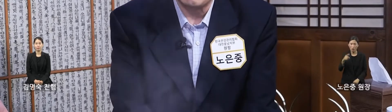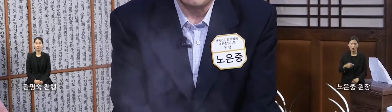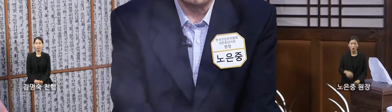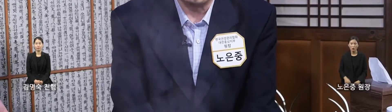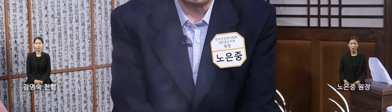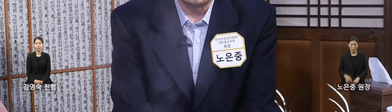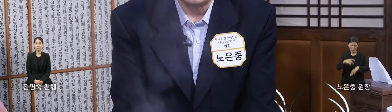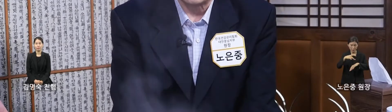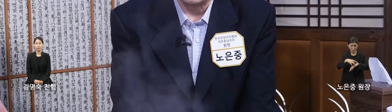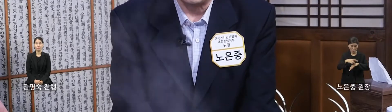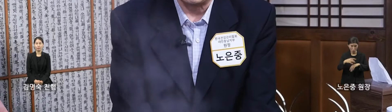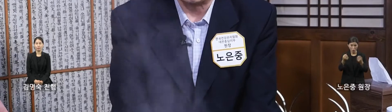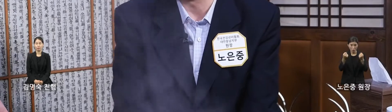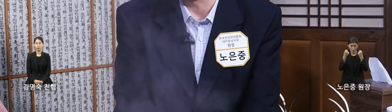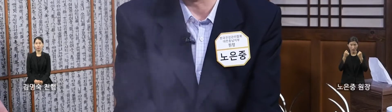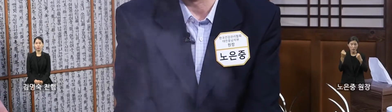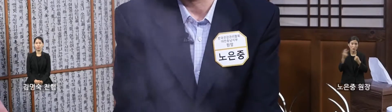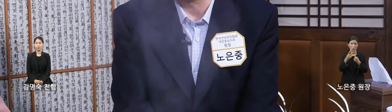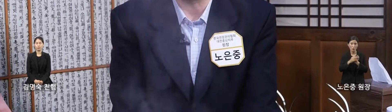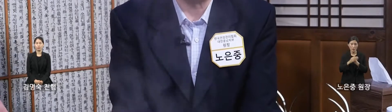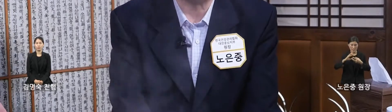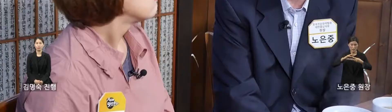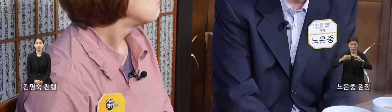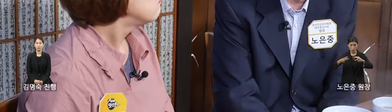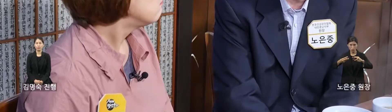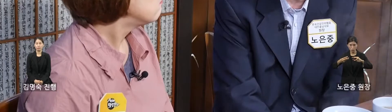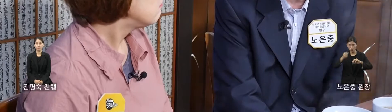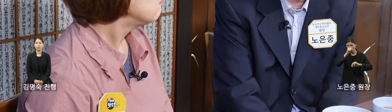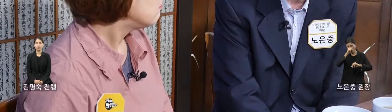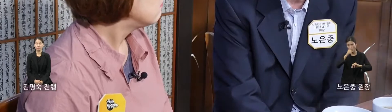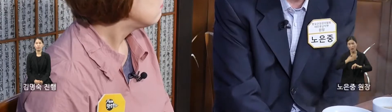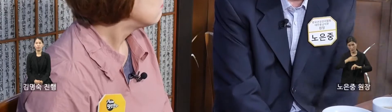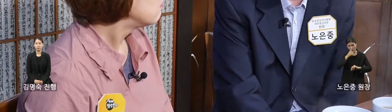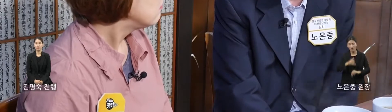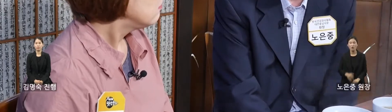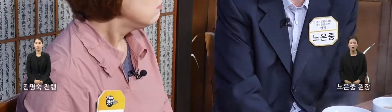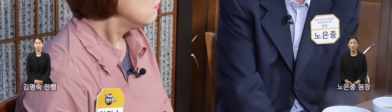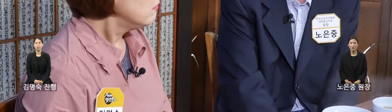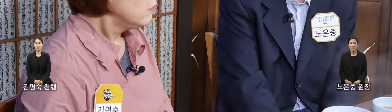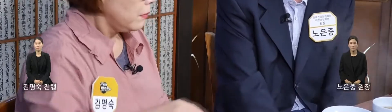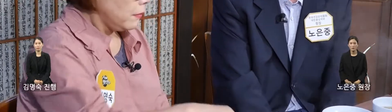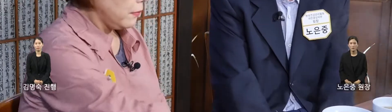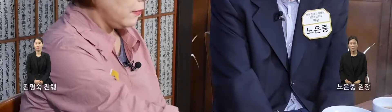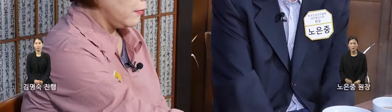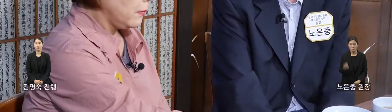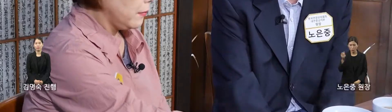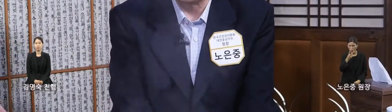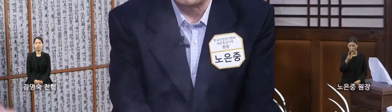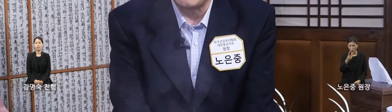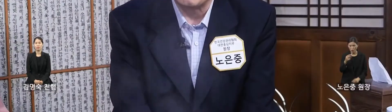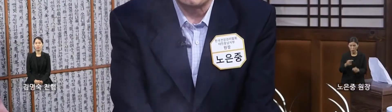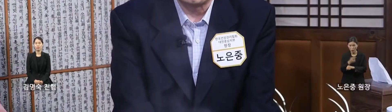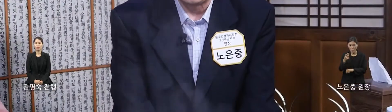뼈 건강하고 그 근육에는 굉장히 좋은 걸로 되어 있거든요. 이제 그런데 부수적으로